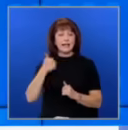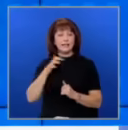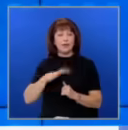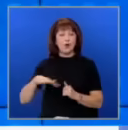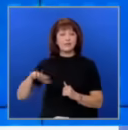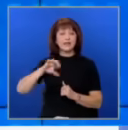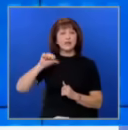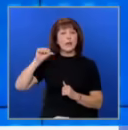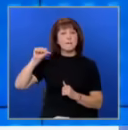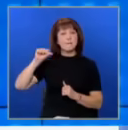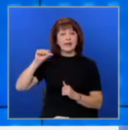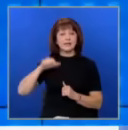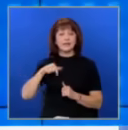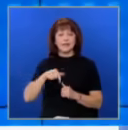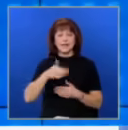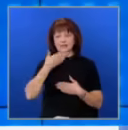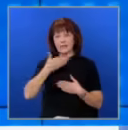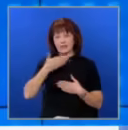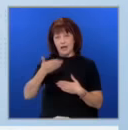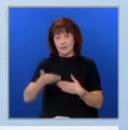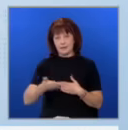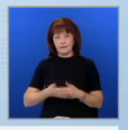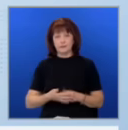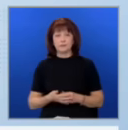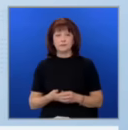и партии днес се изказаха за съединението.